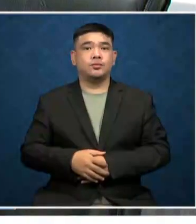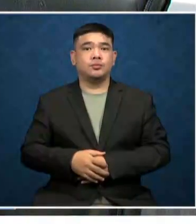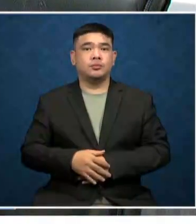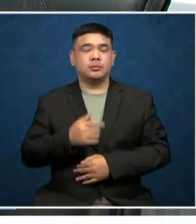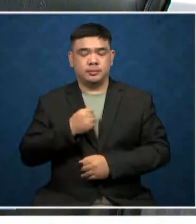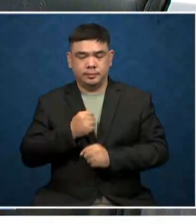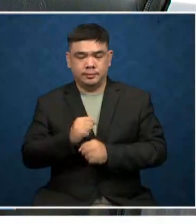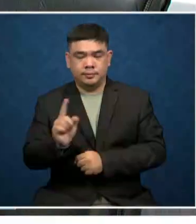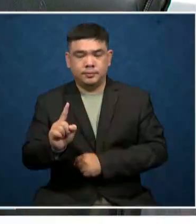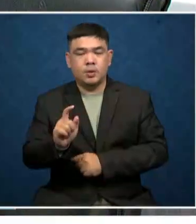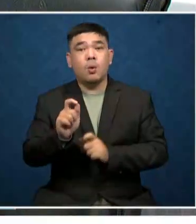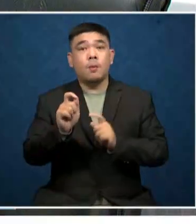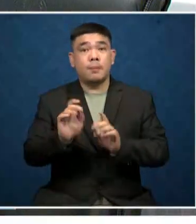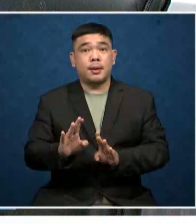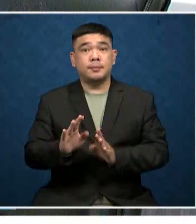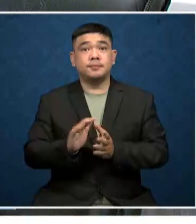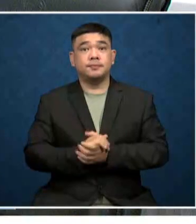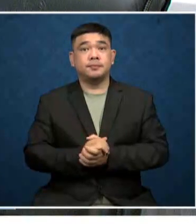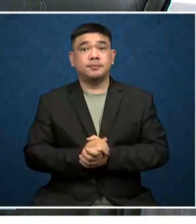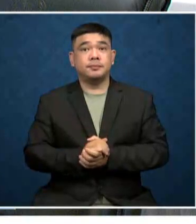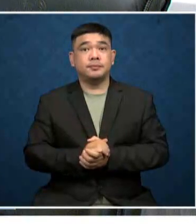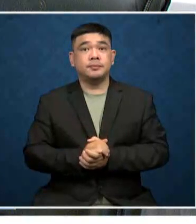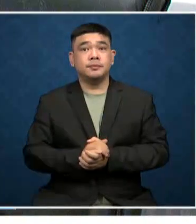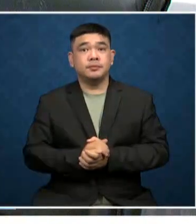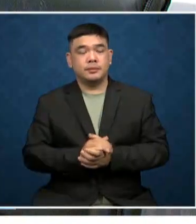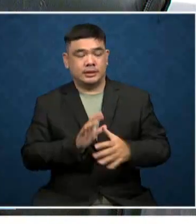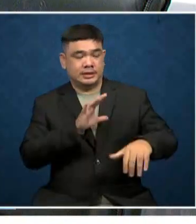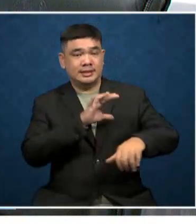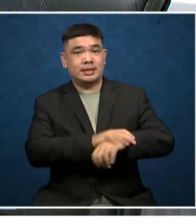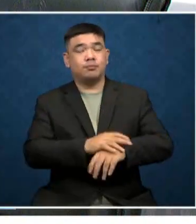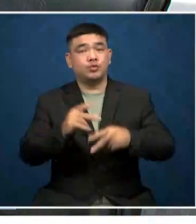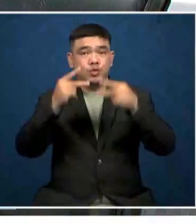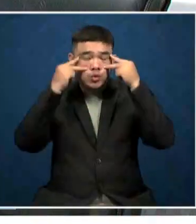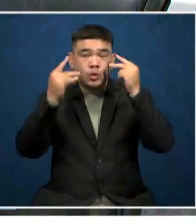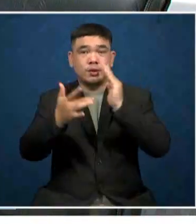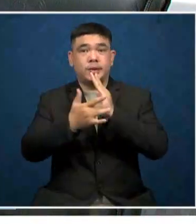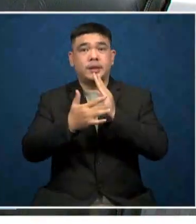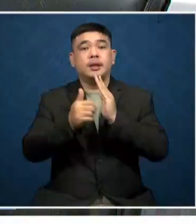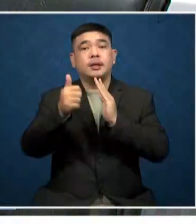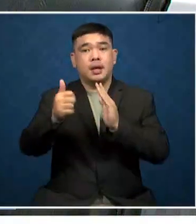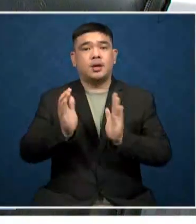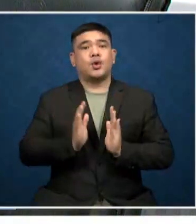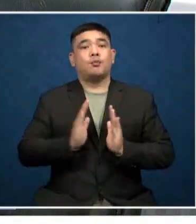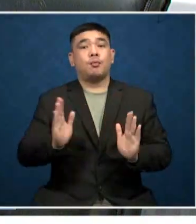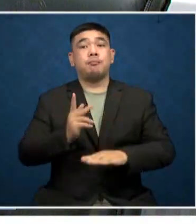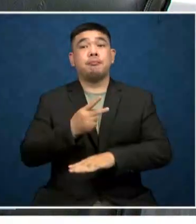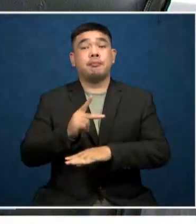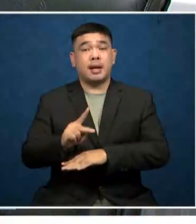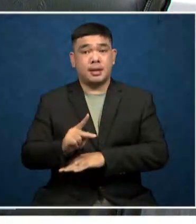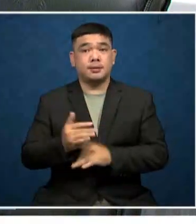พิจารณาออกแบบให้สามารถจะปราบปรามอาชญากรรมทางเทคโนโลยีได้กราบขอบพระคุณท่านประธานและคณะทำงาน